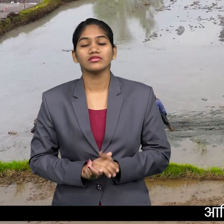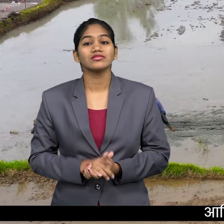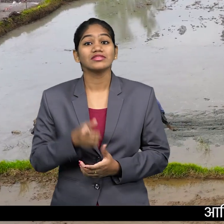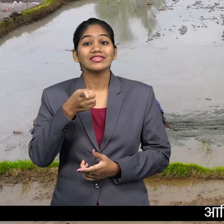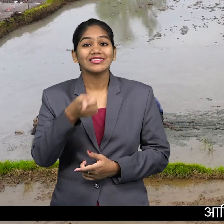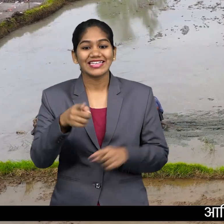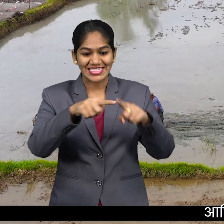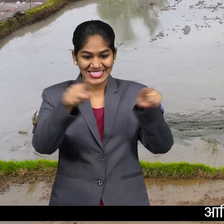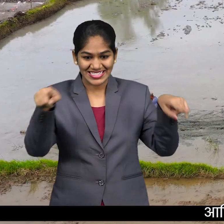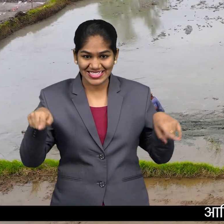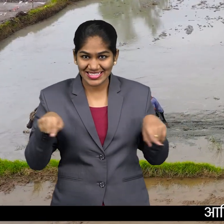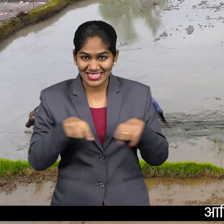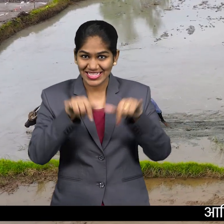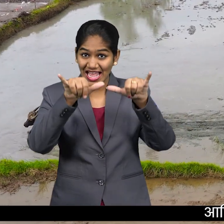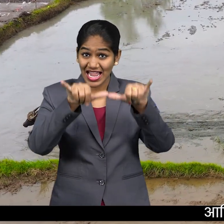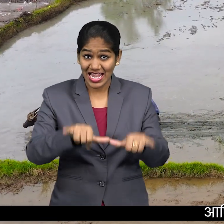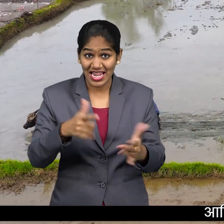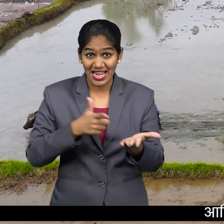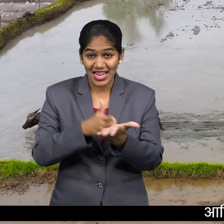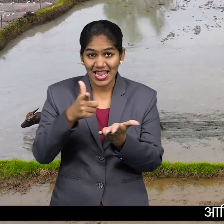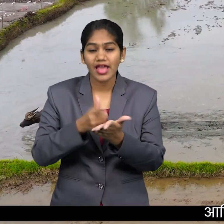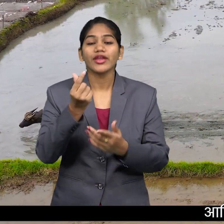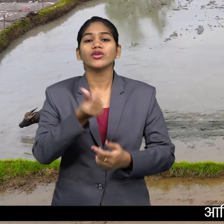आणि दुग्ध व्यवसाय,